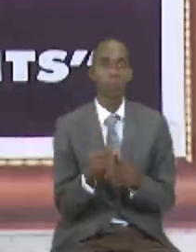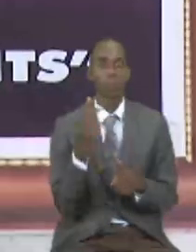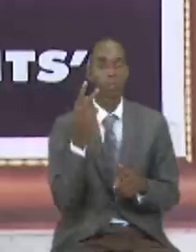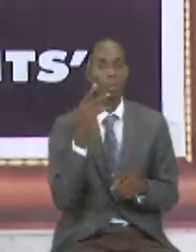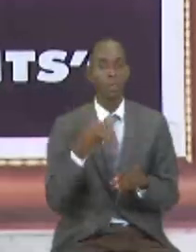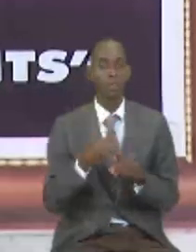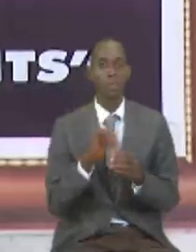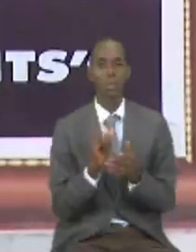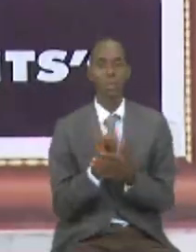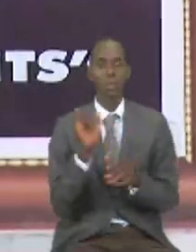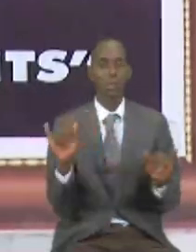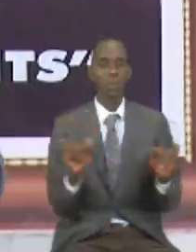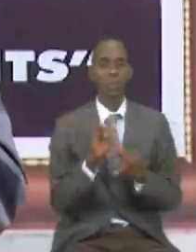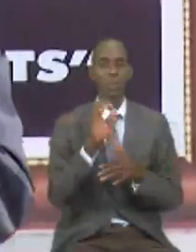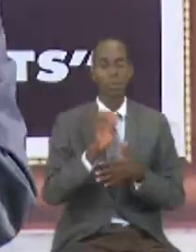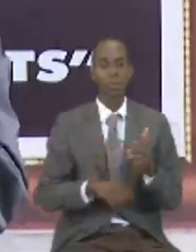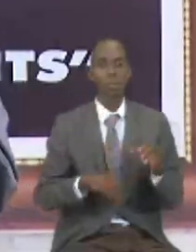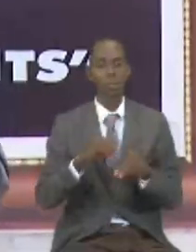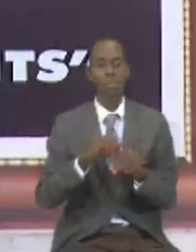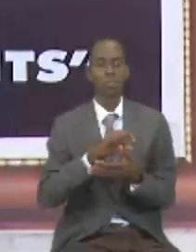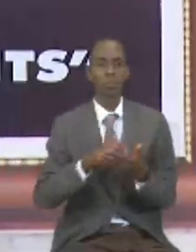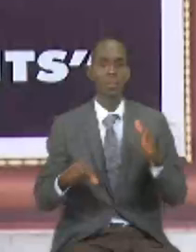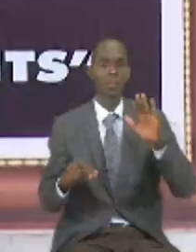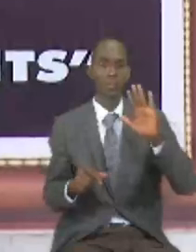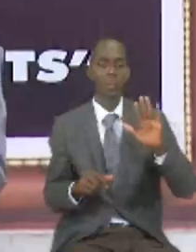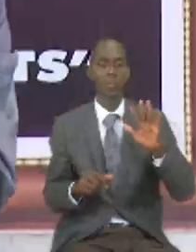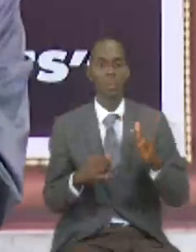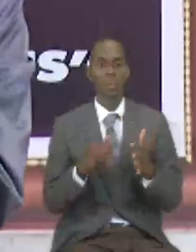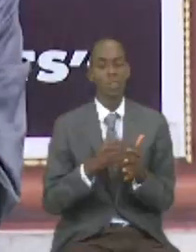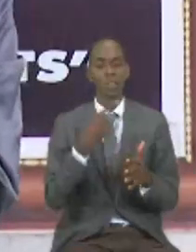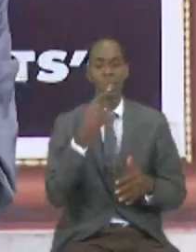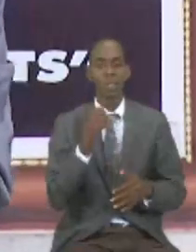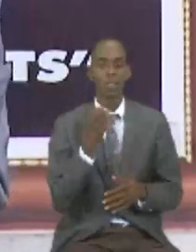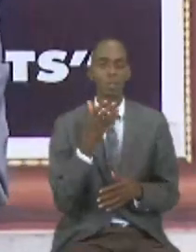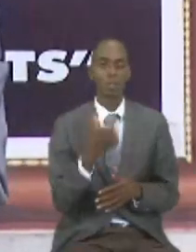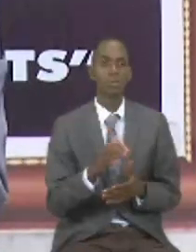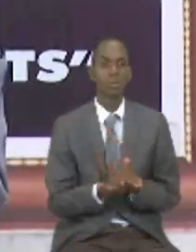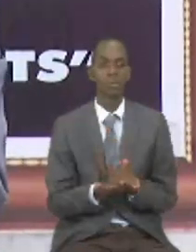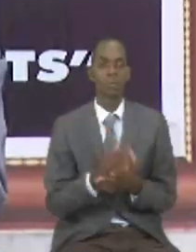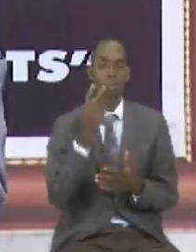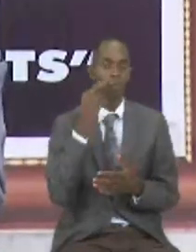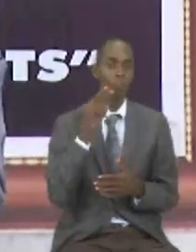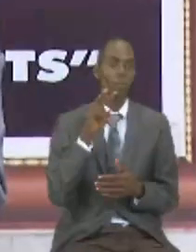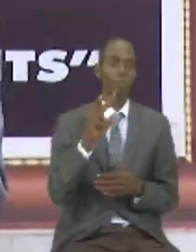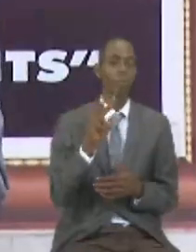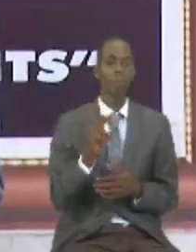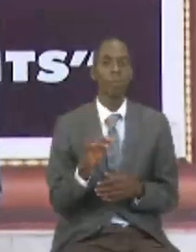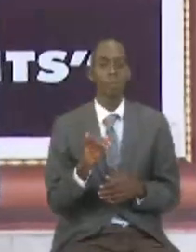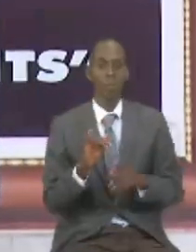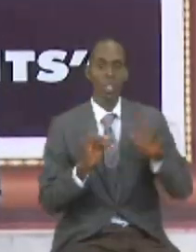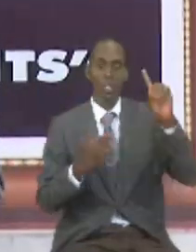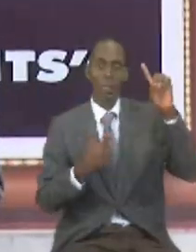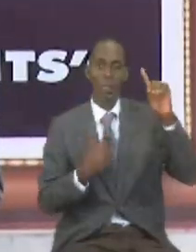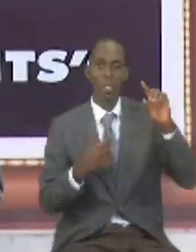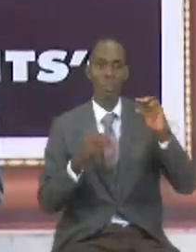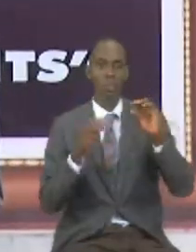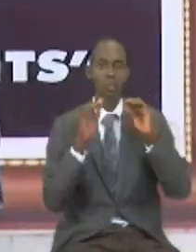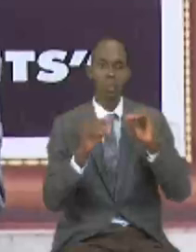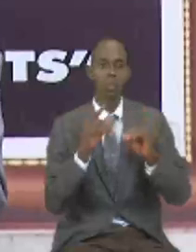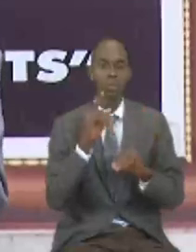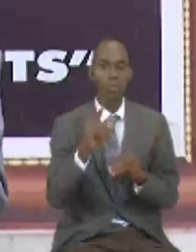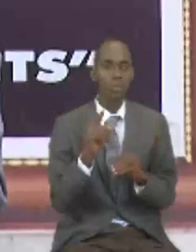rien retrancher, vous n'allez rien ajouter. Et verset 5 dit, voici, je vous